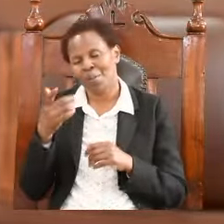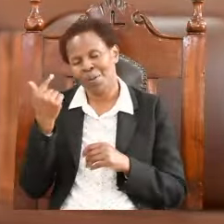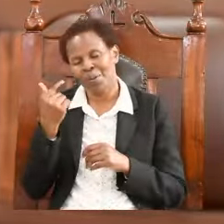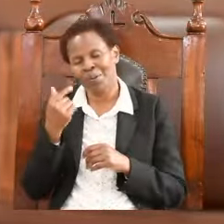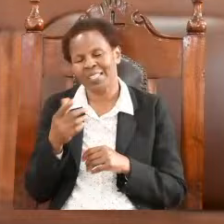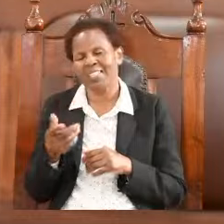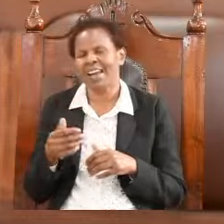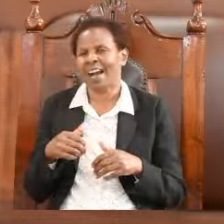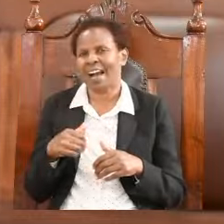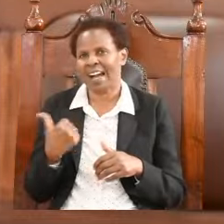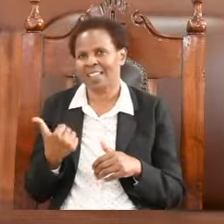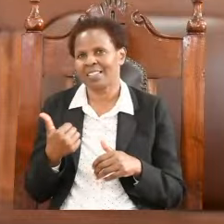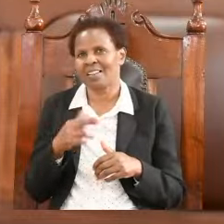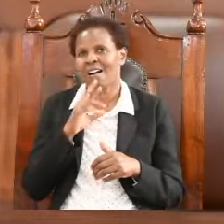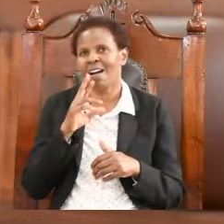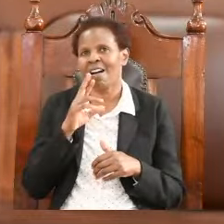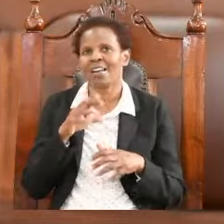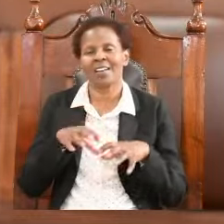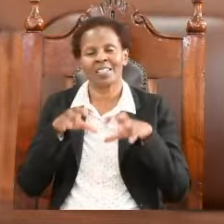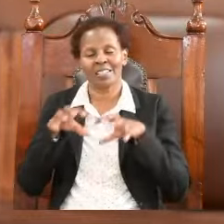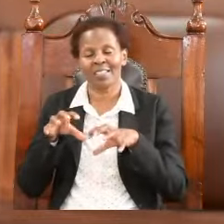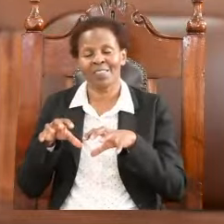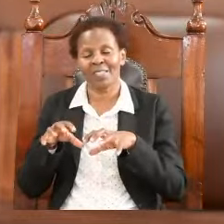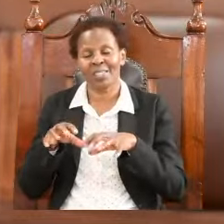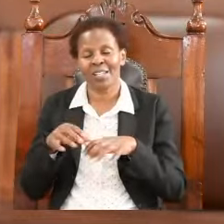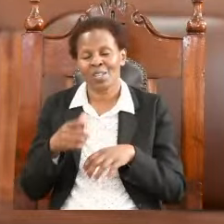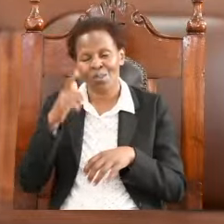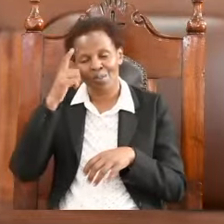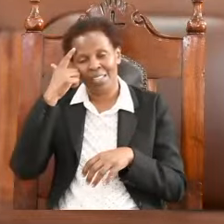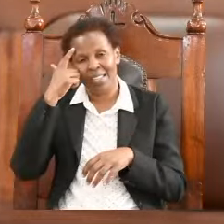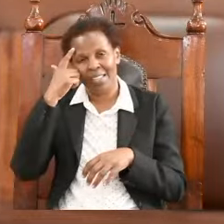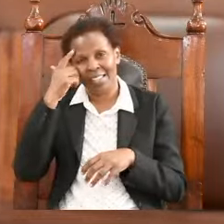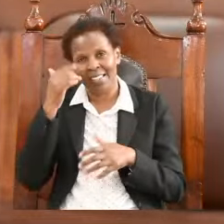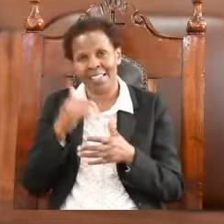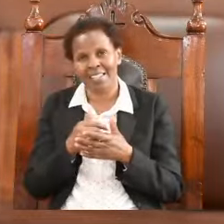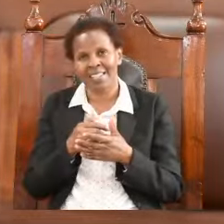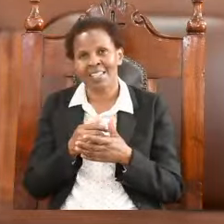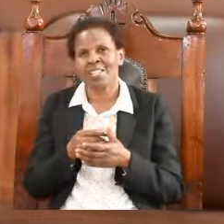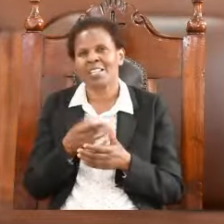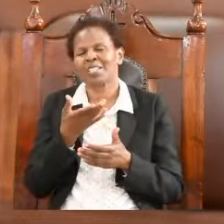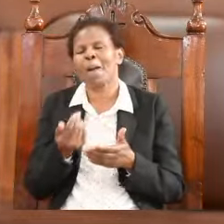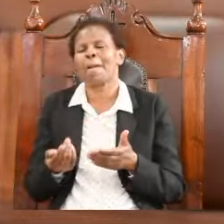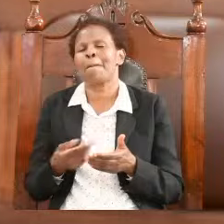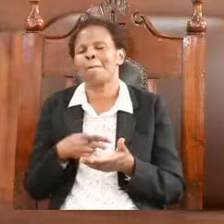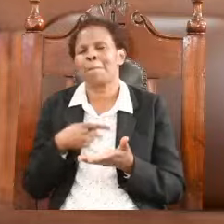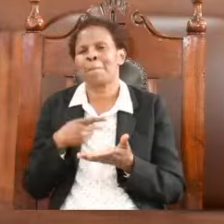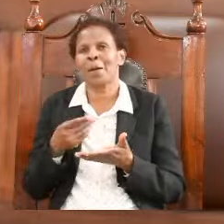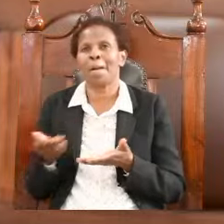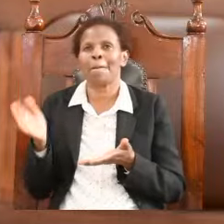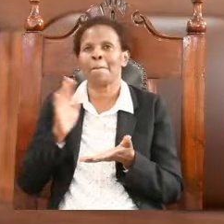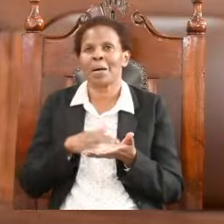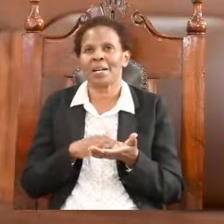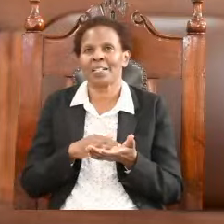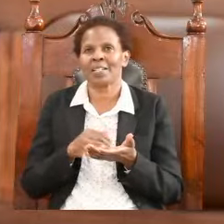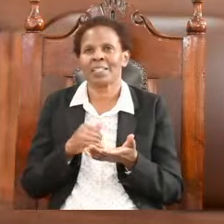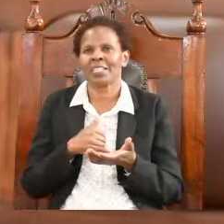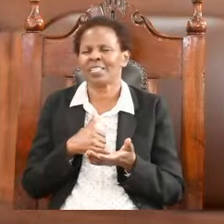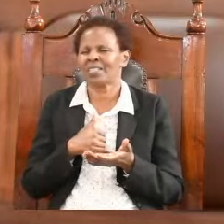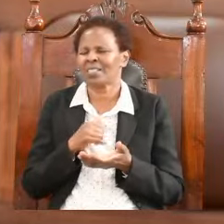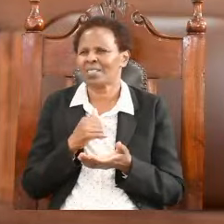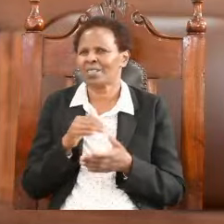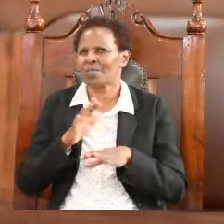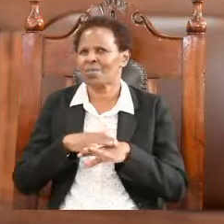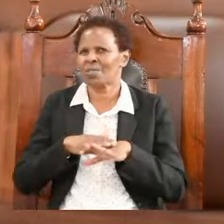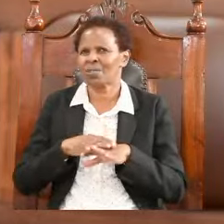ruo hiyo geshiria uria wewe iguire ruo na kiigua ruo ri no arihirio but sometimes it is not necessarily the